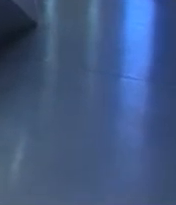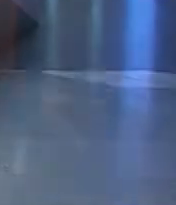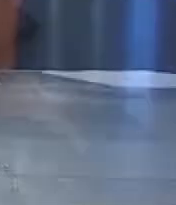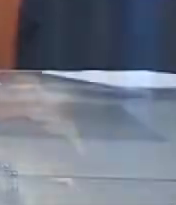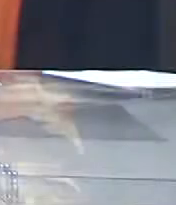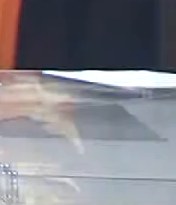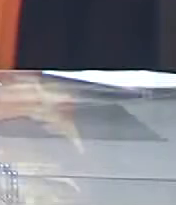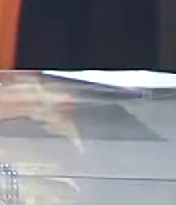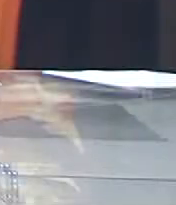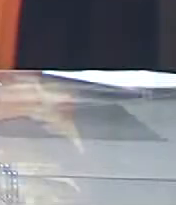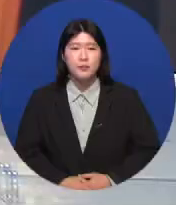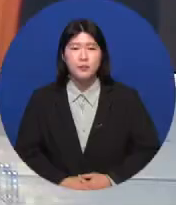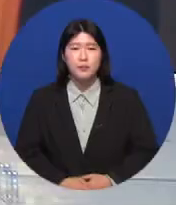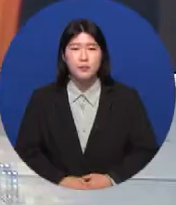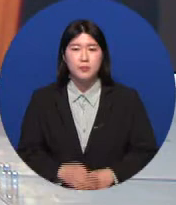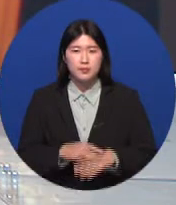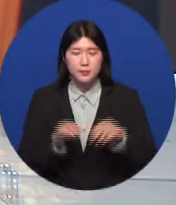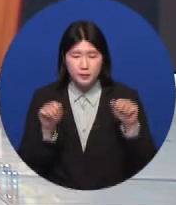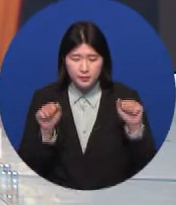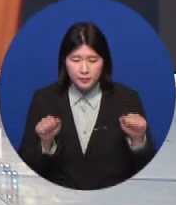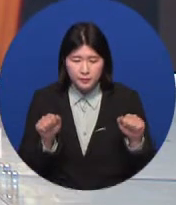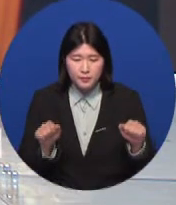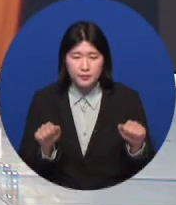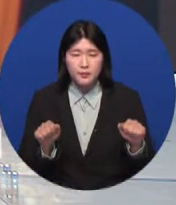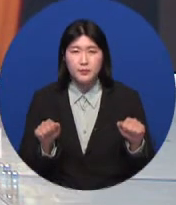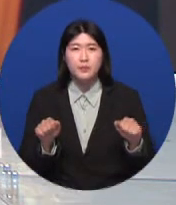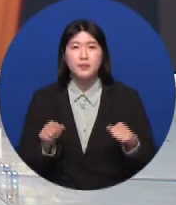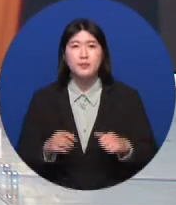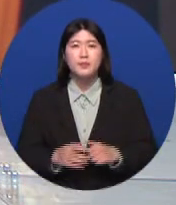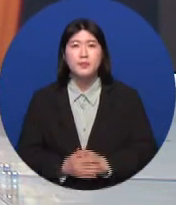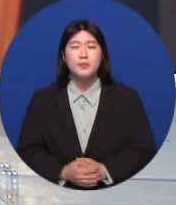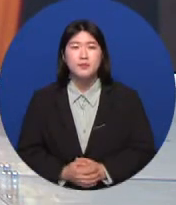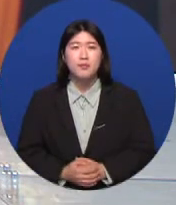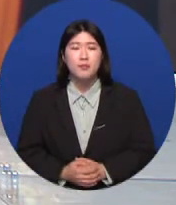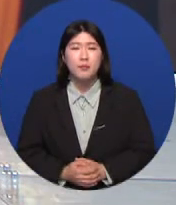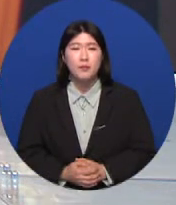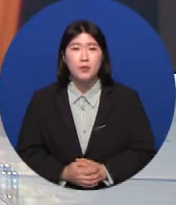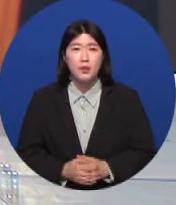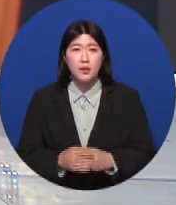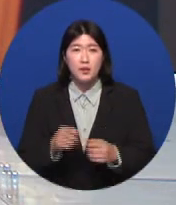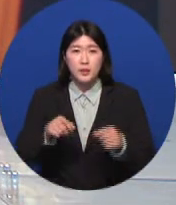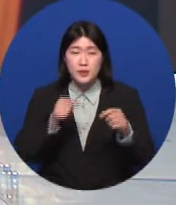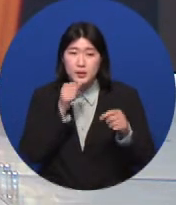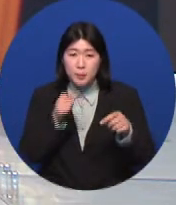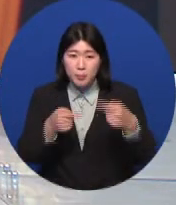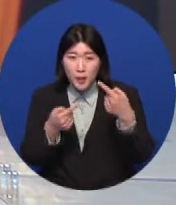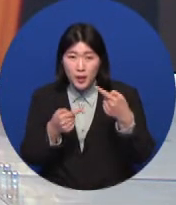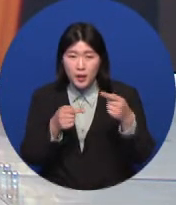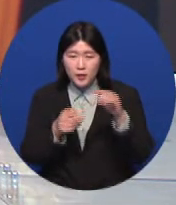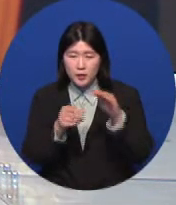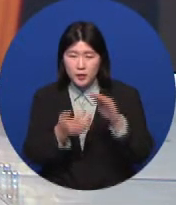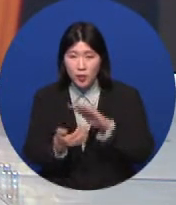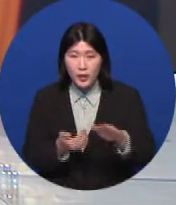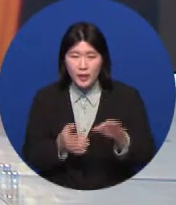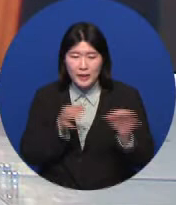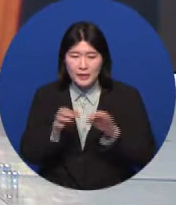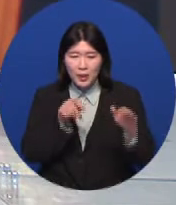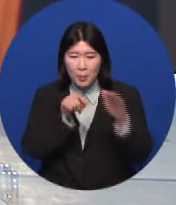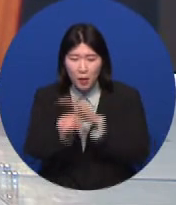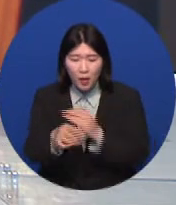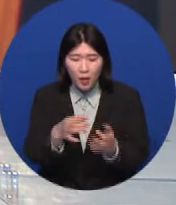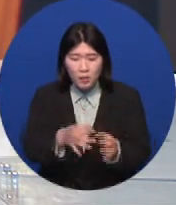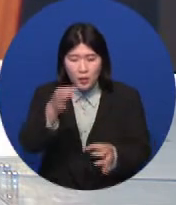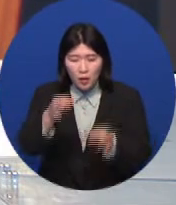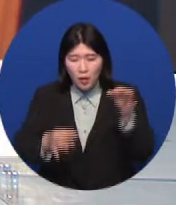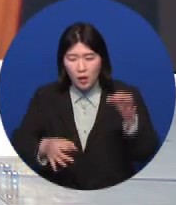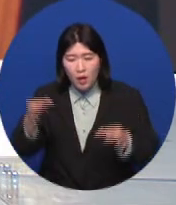으 계속해서 대전 세종 충남 소식입니다 설 연휴를 앞두고 장보러 나갔다 놀라시는 분들